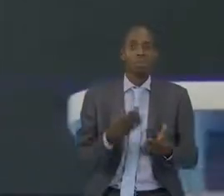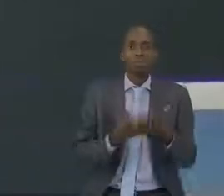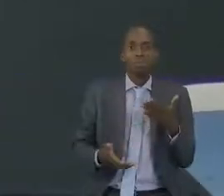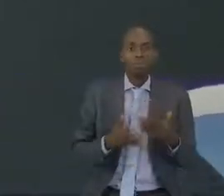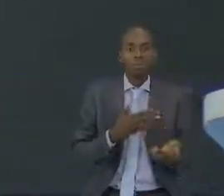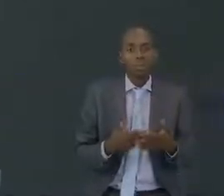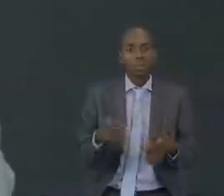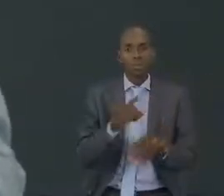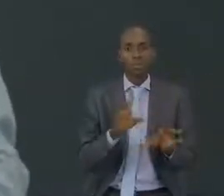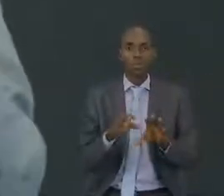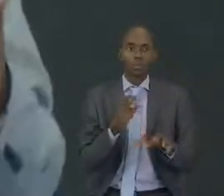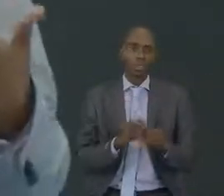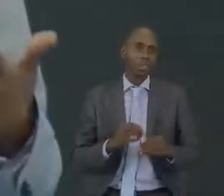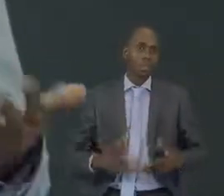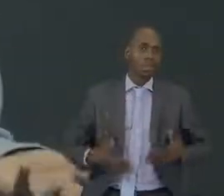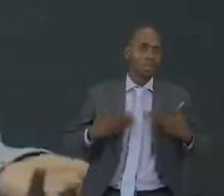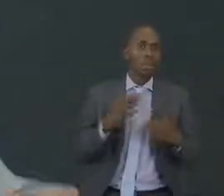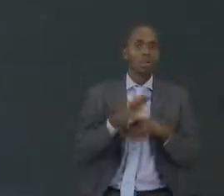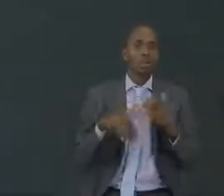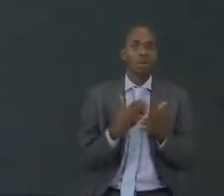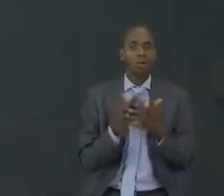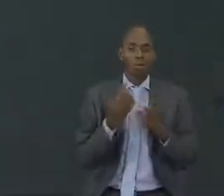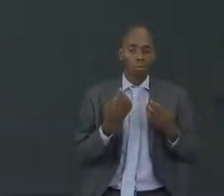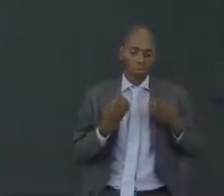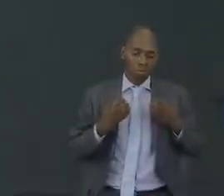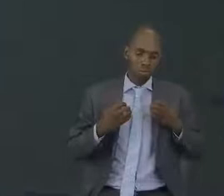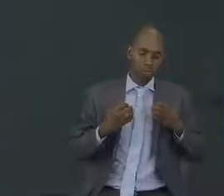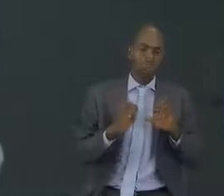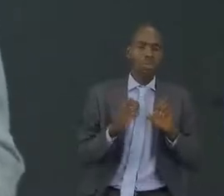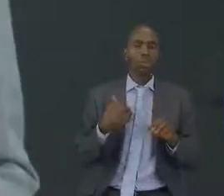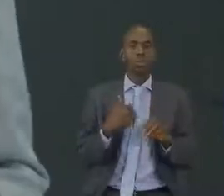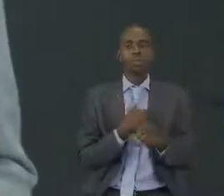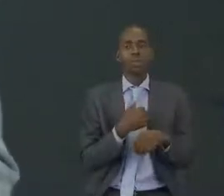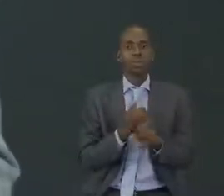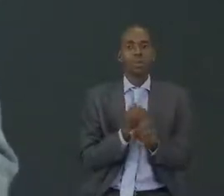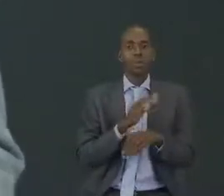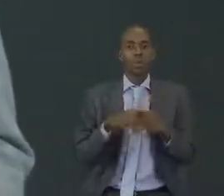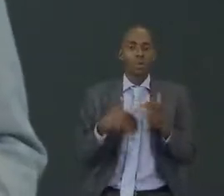nous faisons dans la vie, tous les efforts que nous faisons,